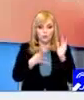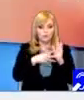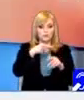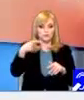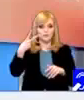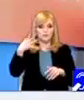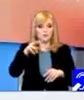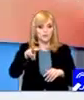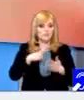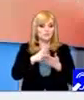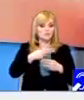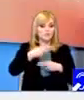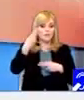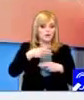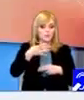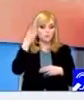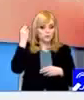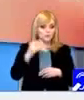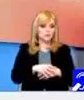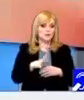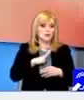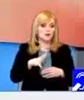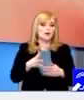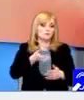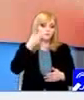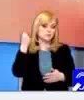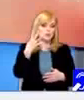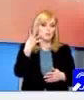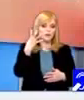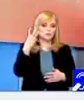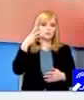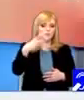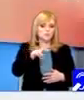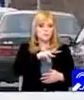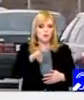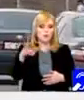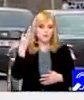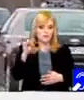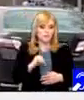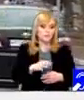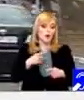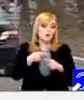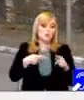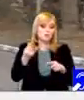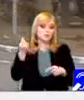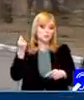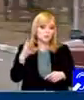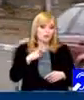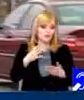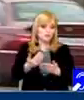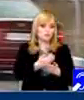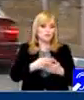19-25 martie, Serviciul Vamal al Republicii Moldova a încasat 430 de milioane de lei. O parte din această sumă a